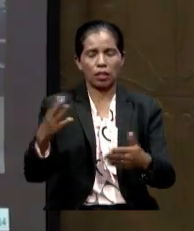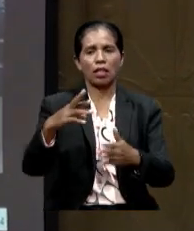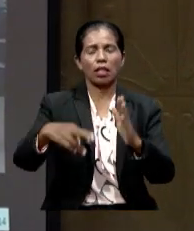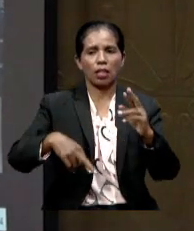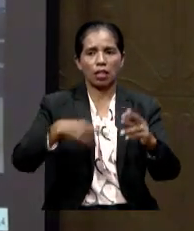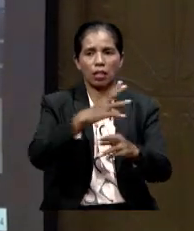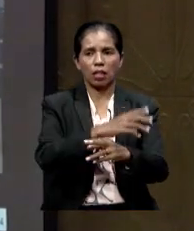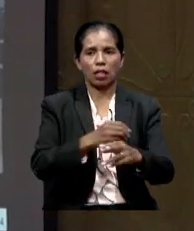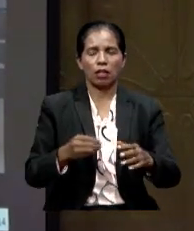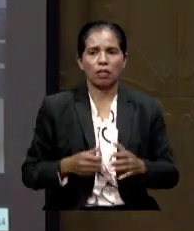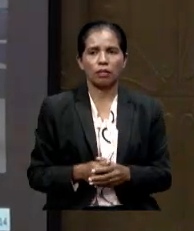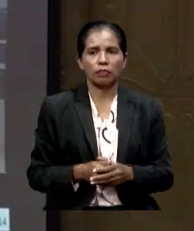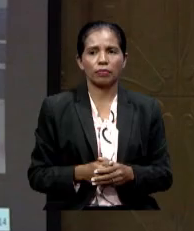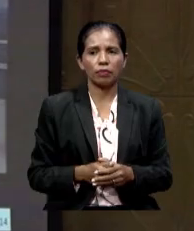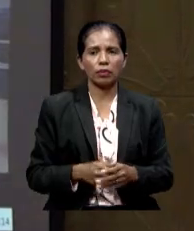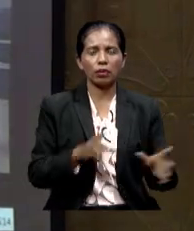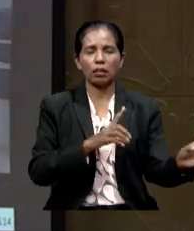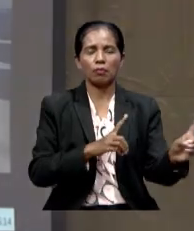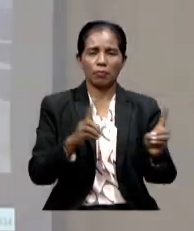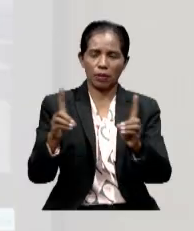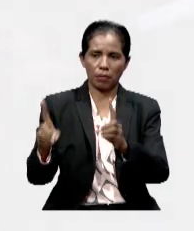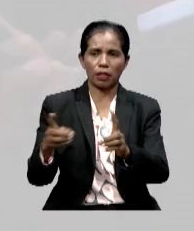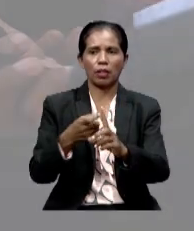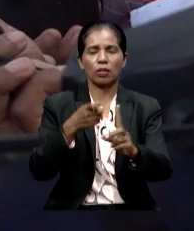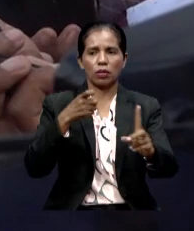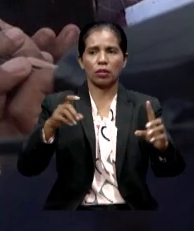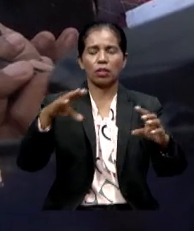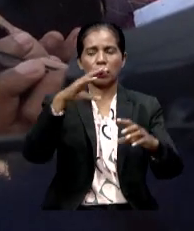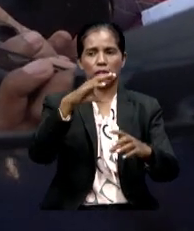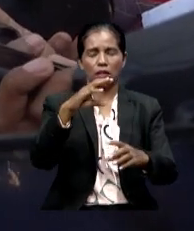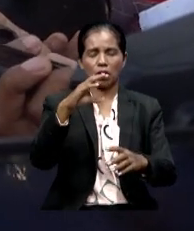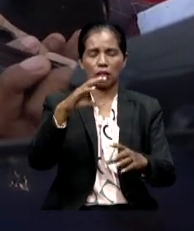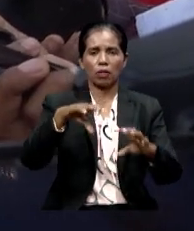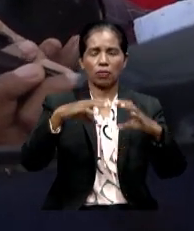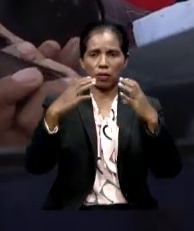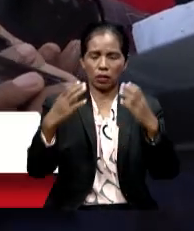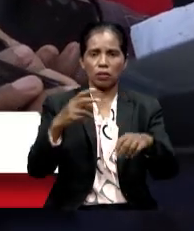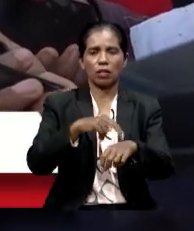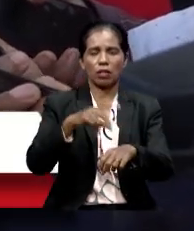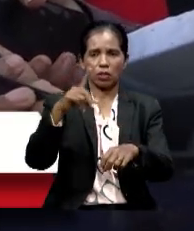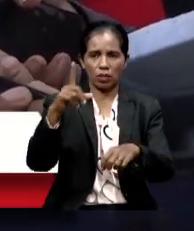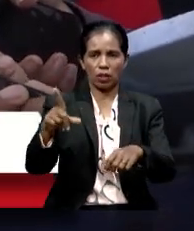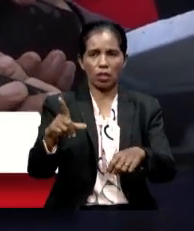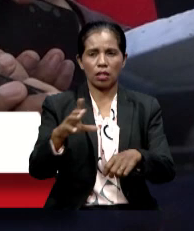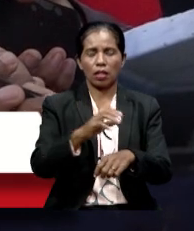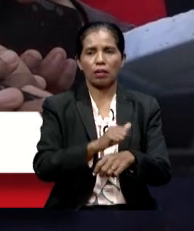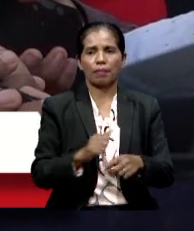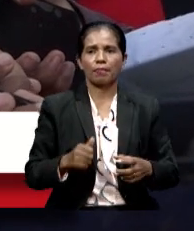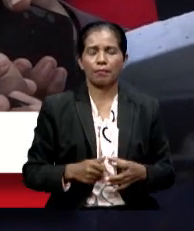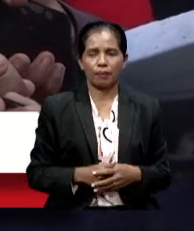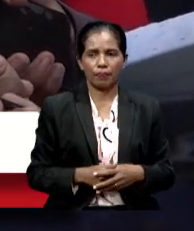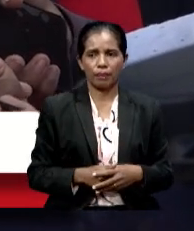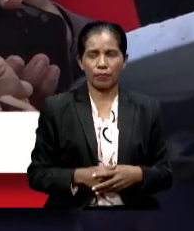maka implementa usi Komisi Nasional da Aprovisionamento, SNA. Portanto,